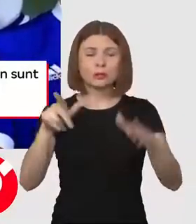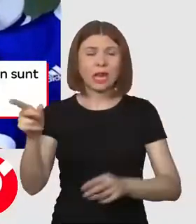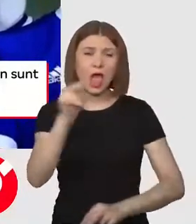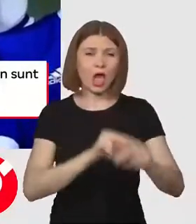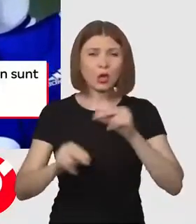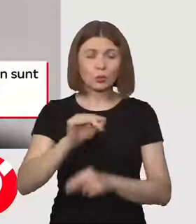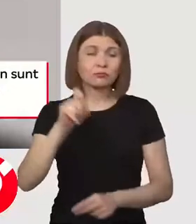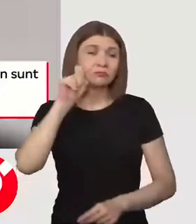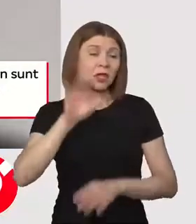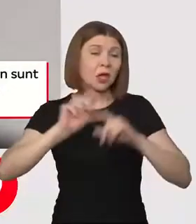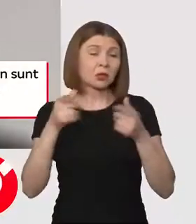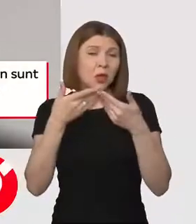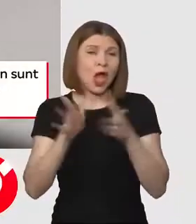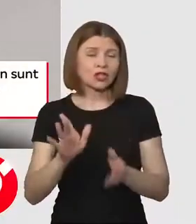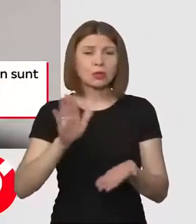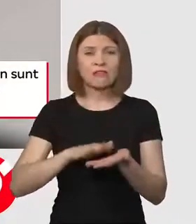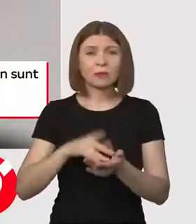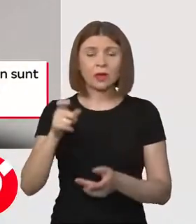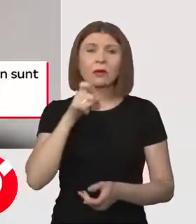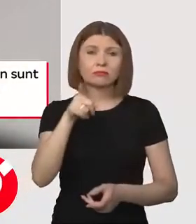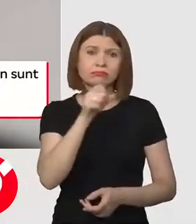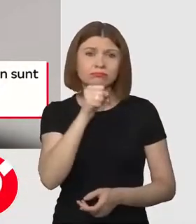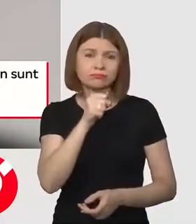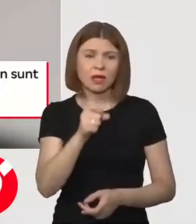clubului. Se pare că totul a pornit de la faptul că Ed este